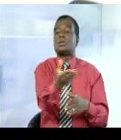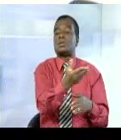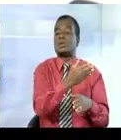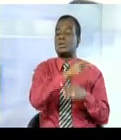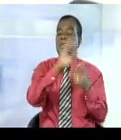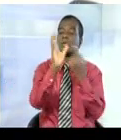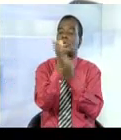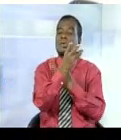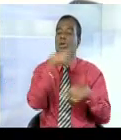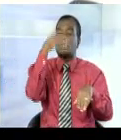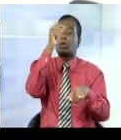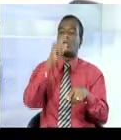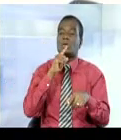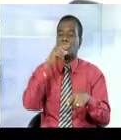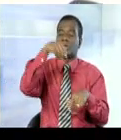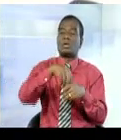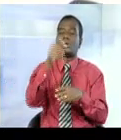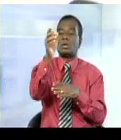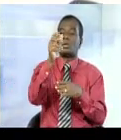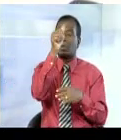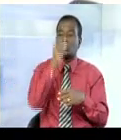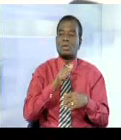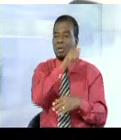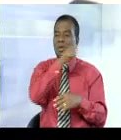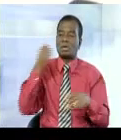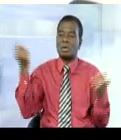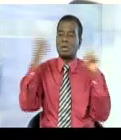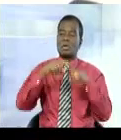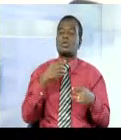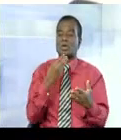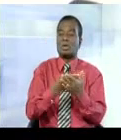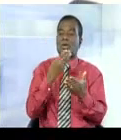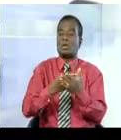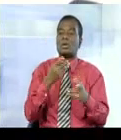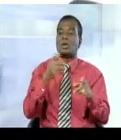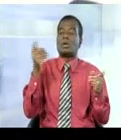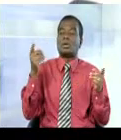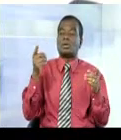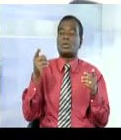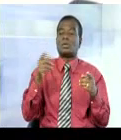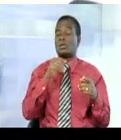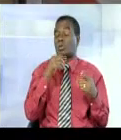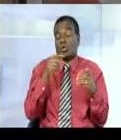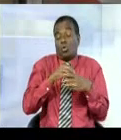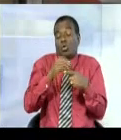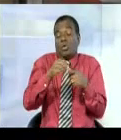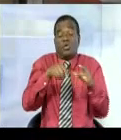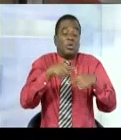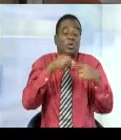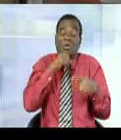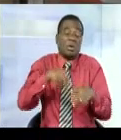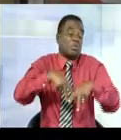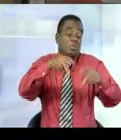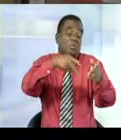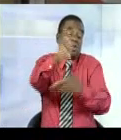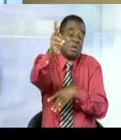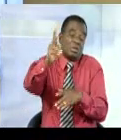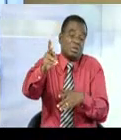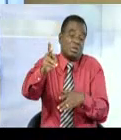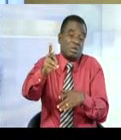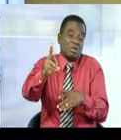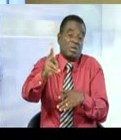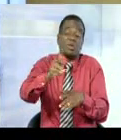conditions, soit dans le privé lorsqu'ils en ont les moyens, soit qui ne s'approvisionnent pas du tout. Les produits non conformes stockés